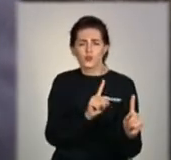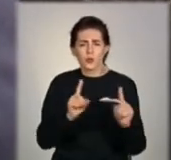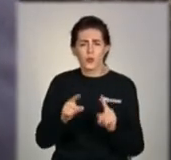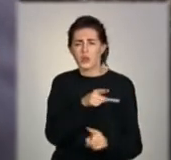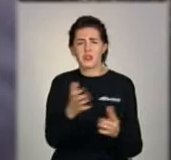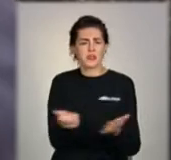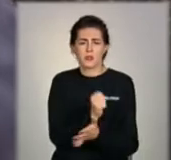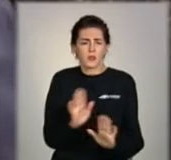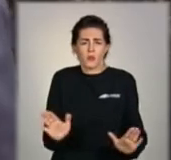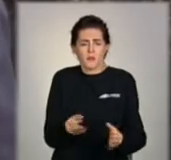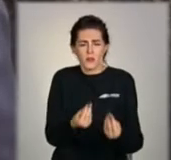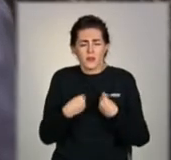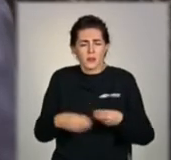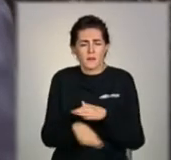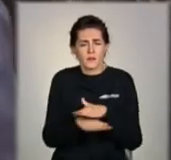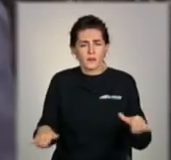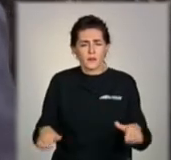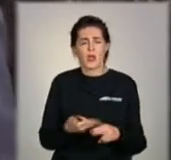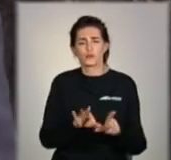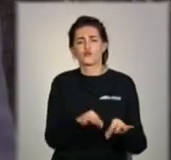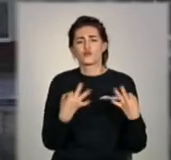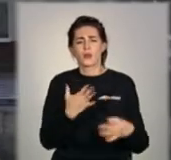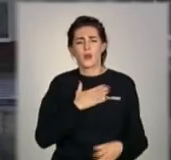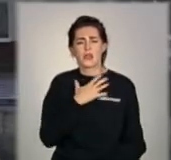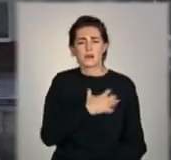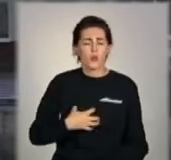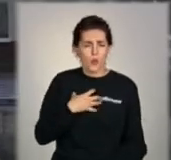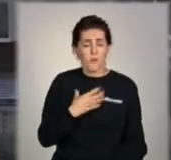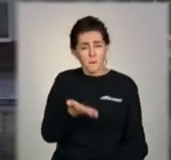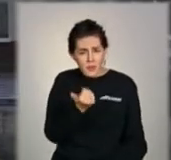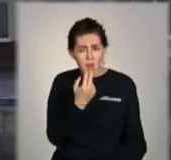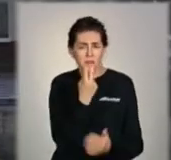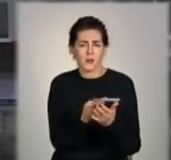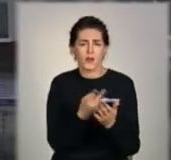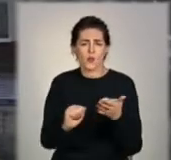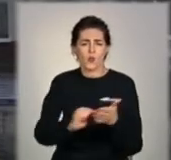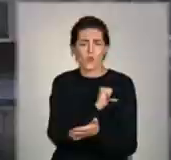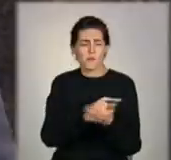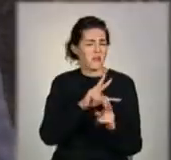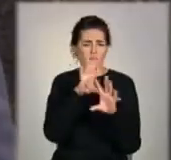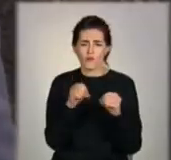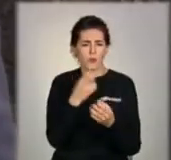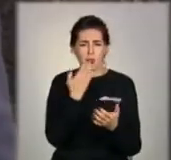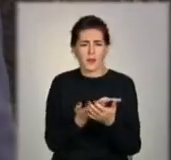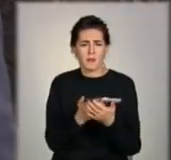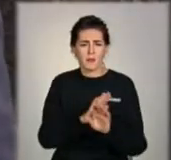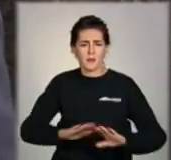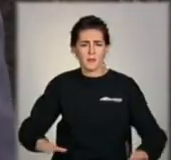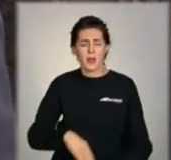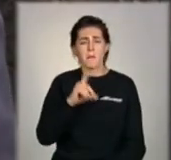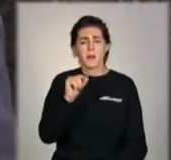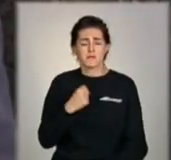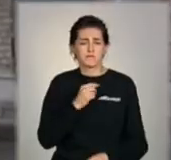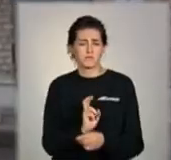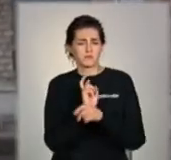нічого не знайшлось. Вони сказали, що це їм розрішив ісполком. Ну, говорить, покажіть документи ісполком, а ніхто нам нічого не показав. І, звісно, що ми в понеділок